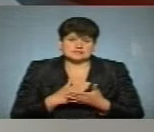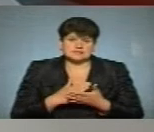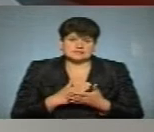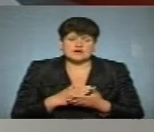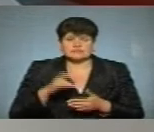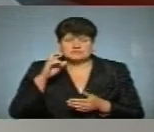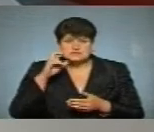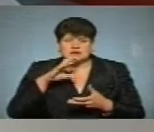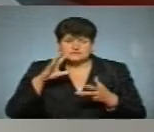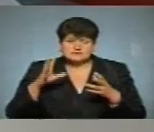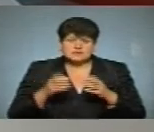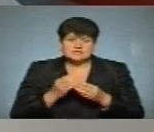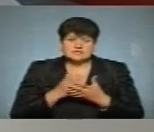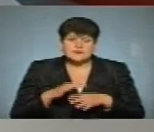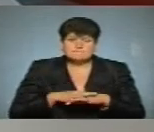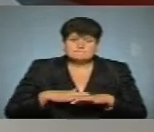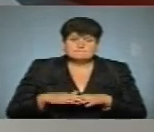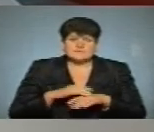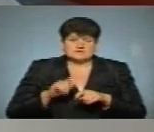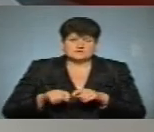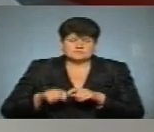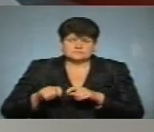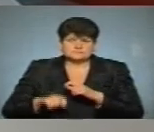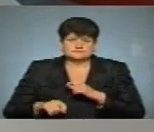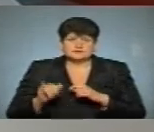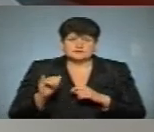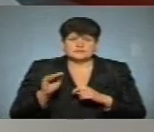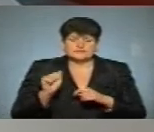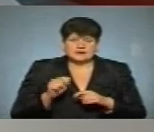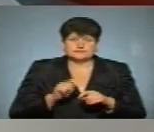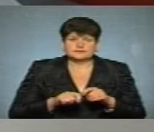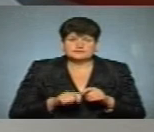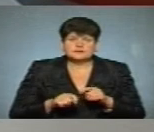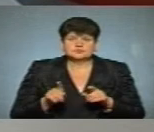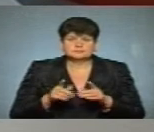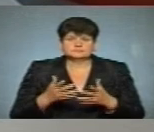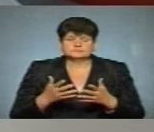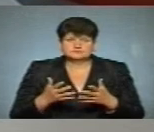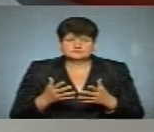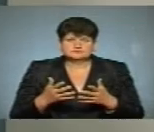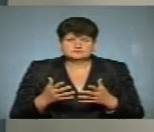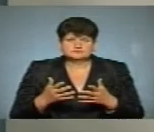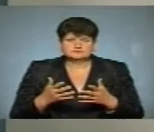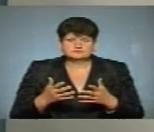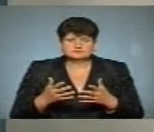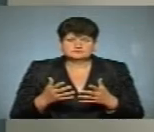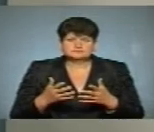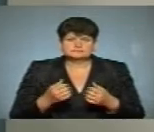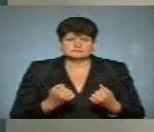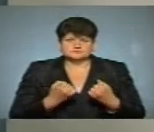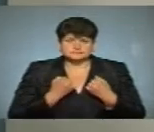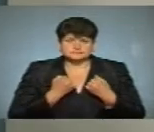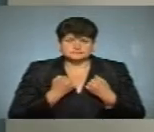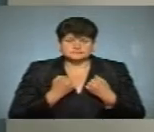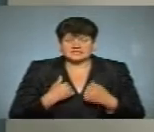в державі взагалі проходить масове тестування на ІФА-тести для того, щоб, як ви сказали, визначити якраз імунітет.